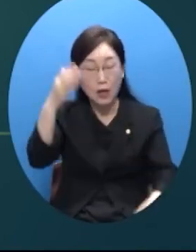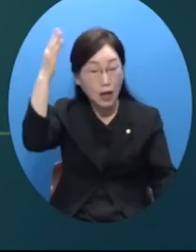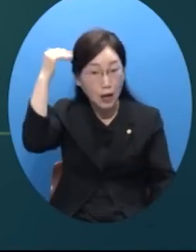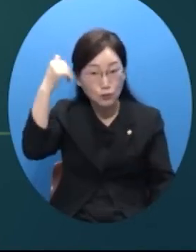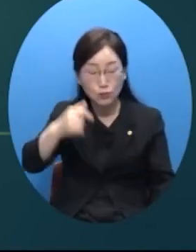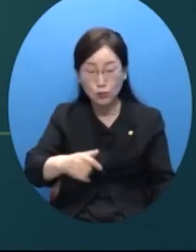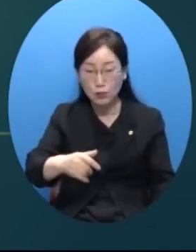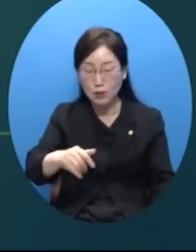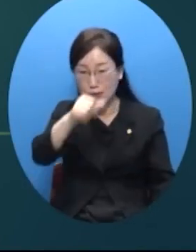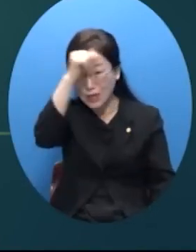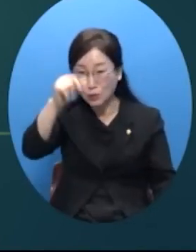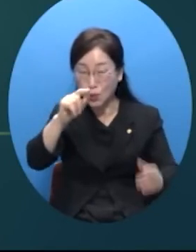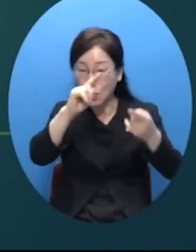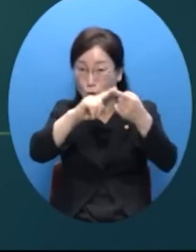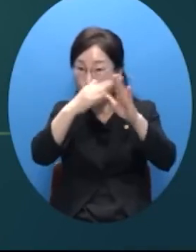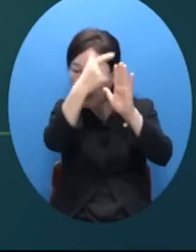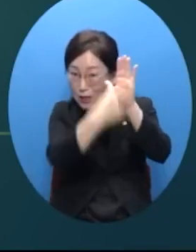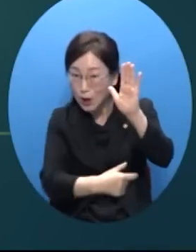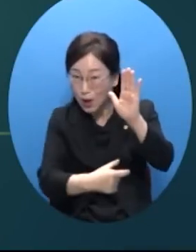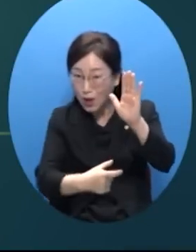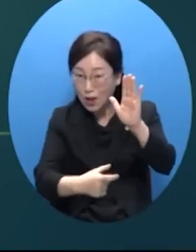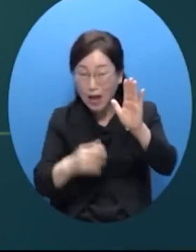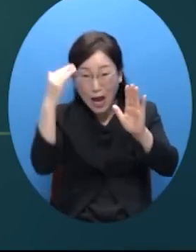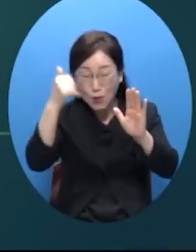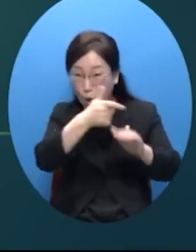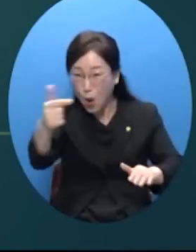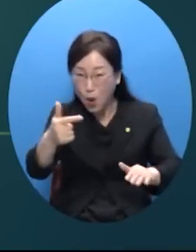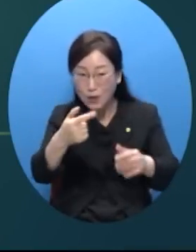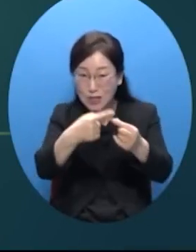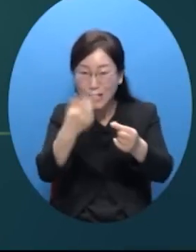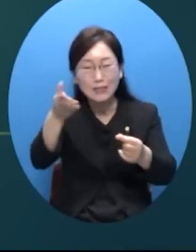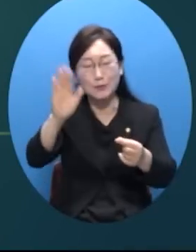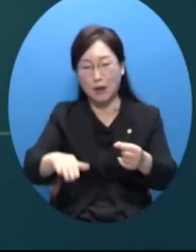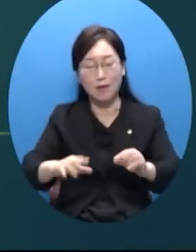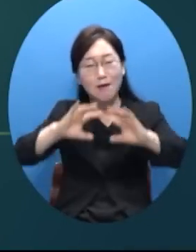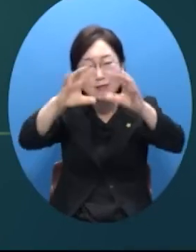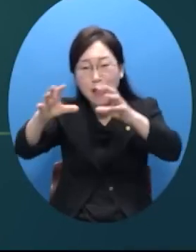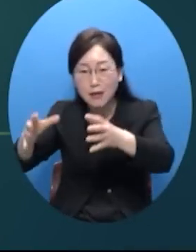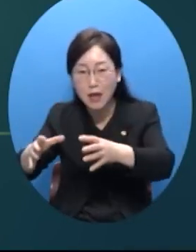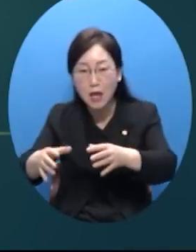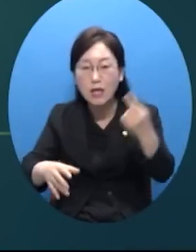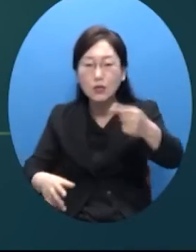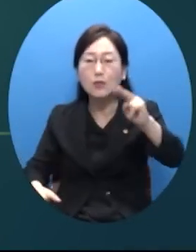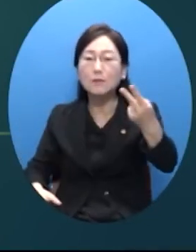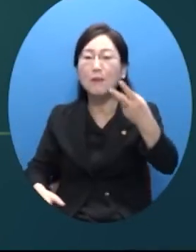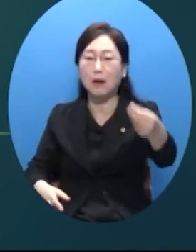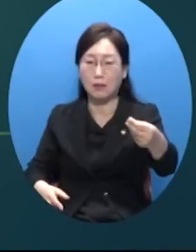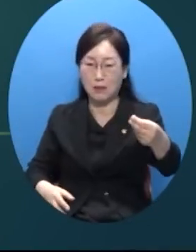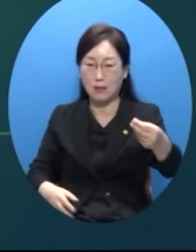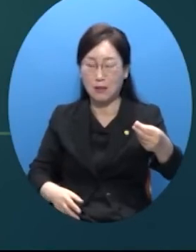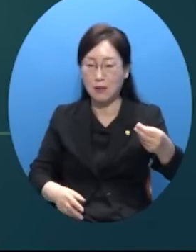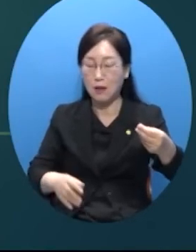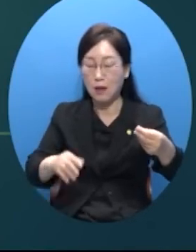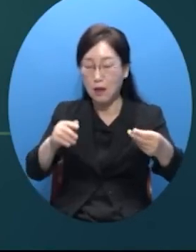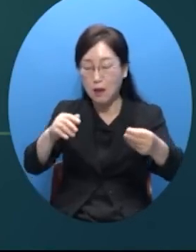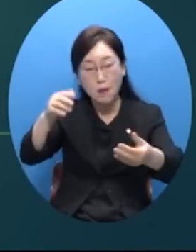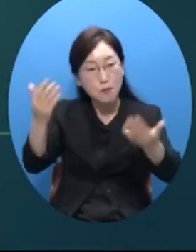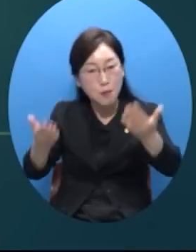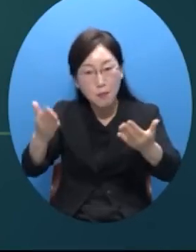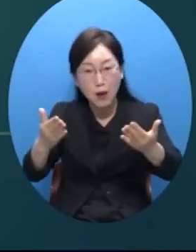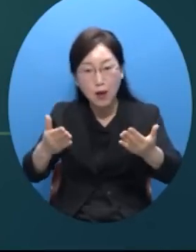한국에서 제일 큰 교단이지만 전 세계 장로교단이 약 1200만 명 되니까 장로교단 전체를 합한 것에 약 57배가